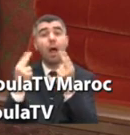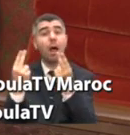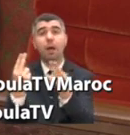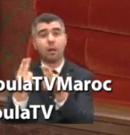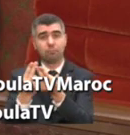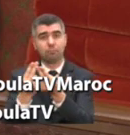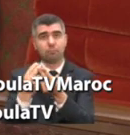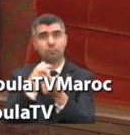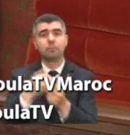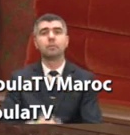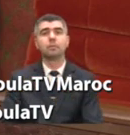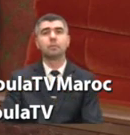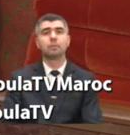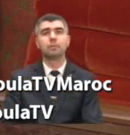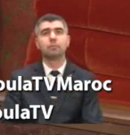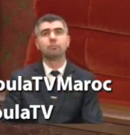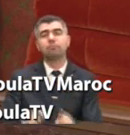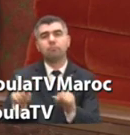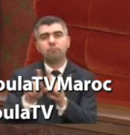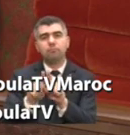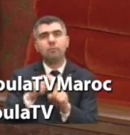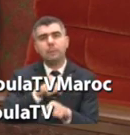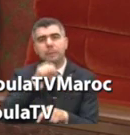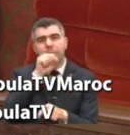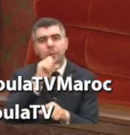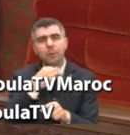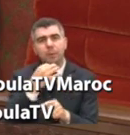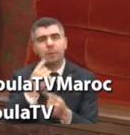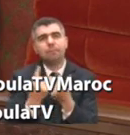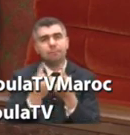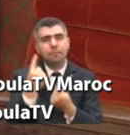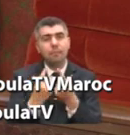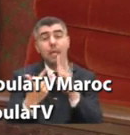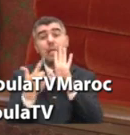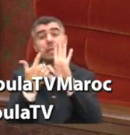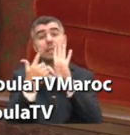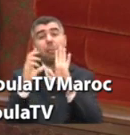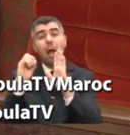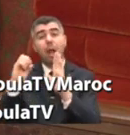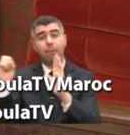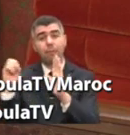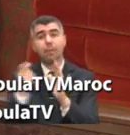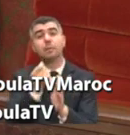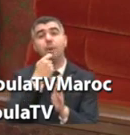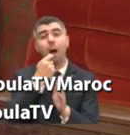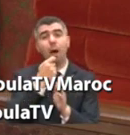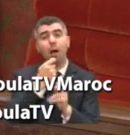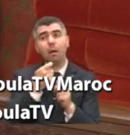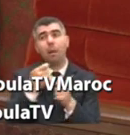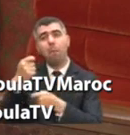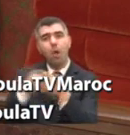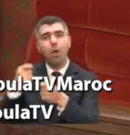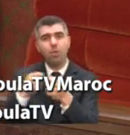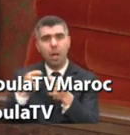ظاهرة عالمية، واللي نبغي نطمئن بأنه كتبقى محدودة. عندنا 7000 دواء اللي متداولة في السوق الوطنية اليوم، أقل